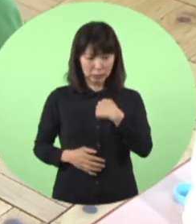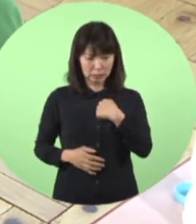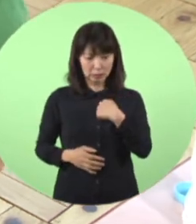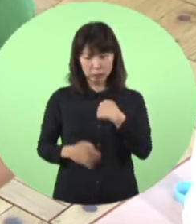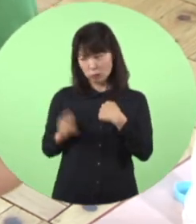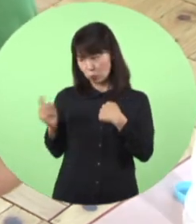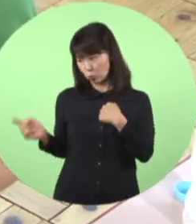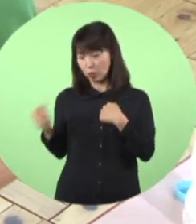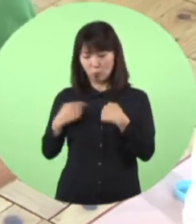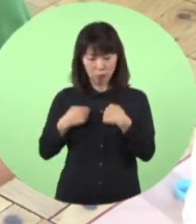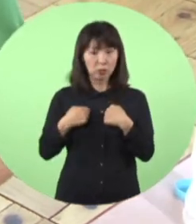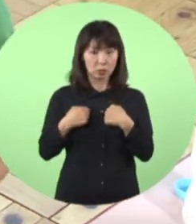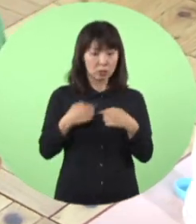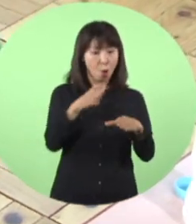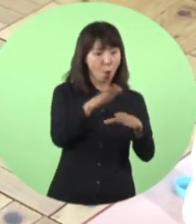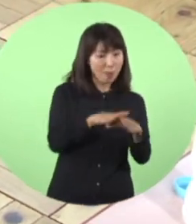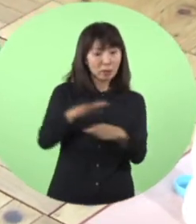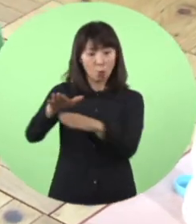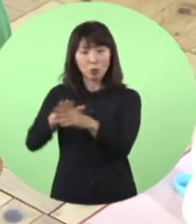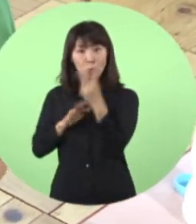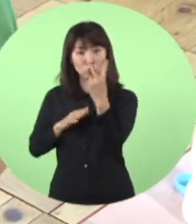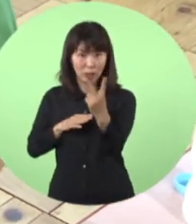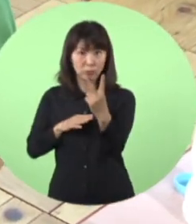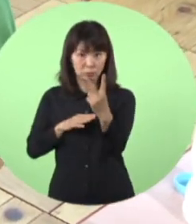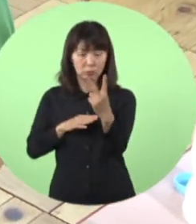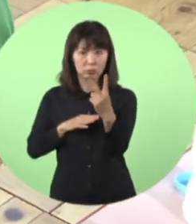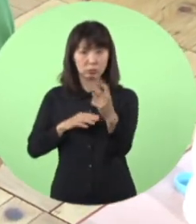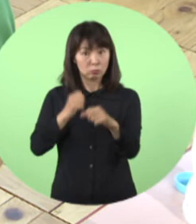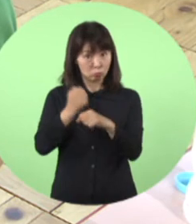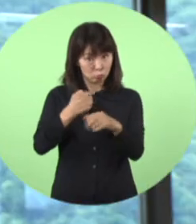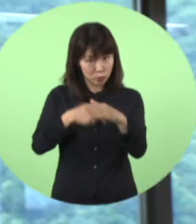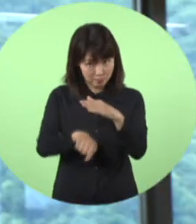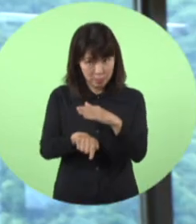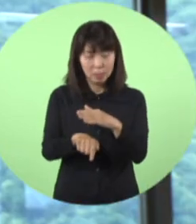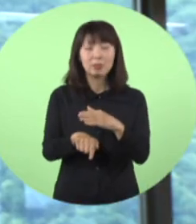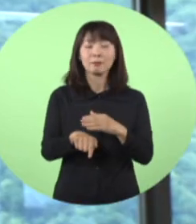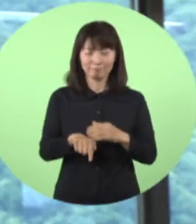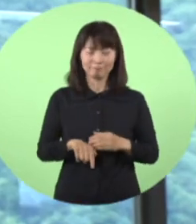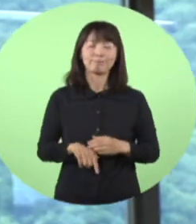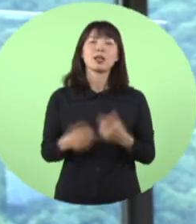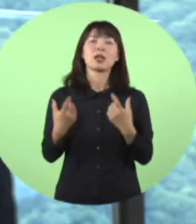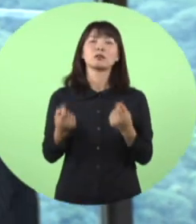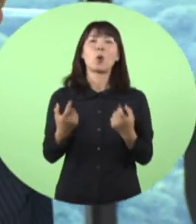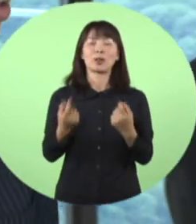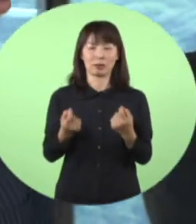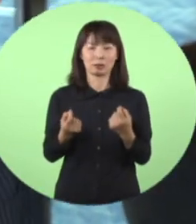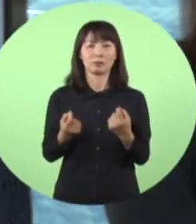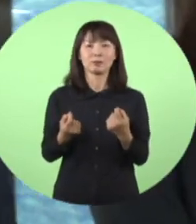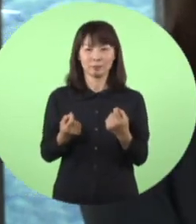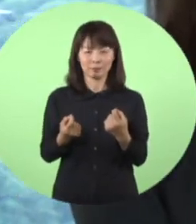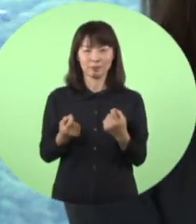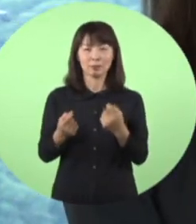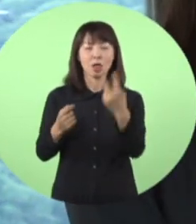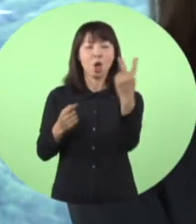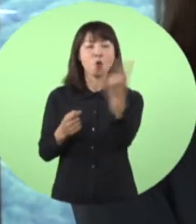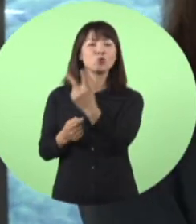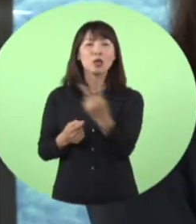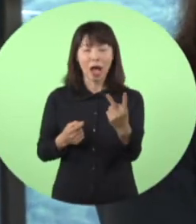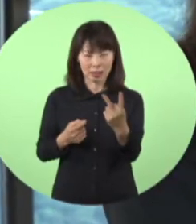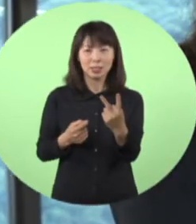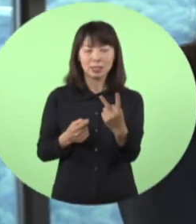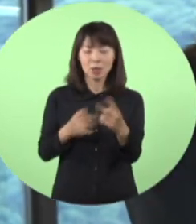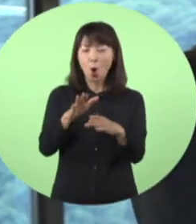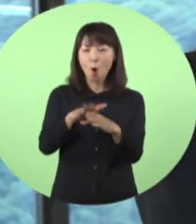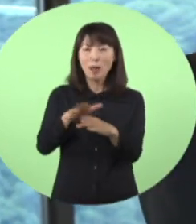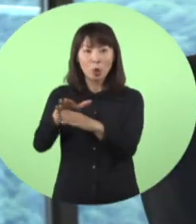ってことは一人一種類のお弁当を作るってことですか。 せっかくですから人気を競う対決をしても